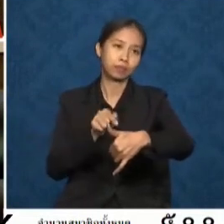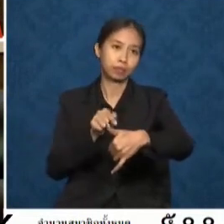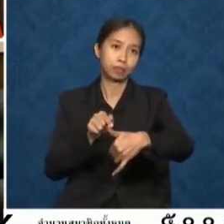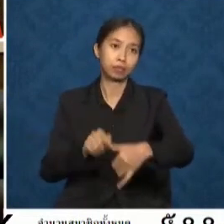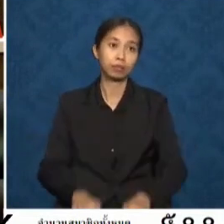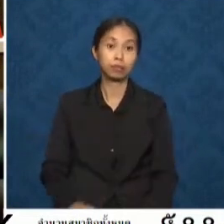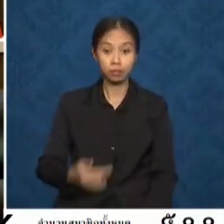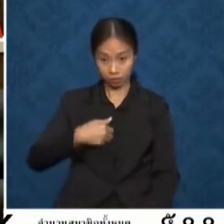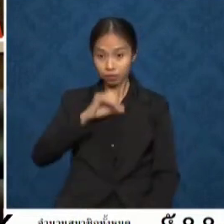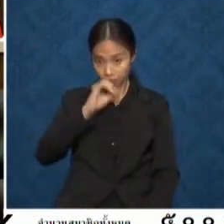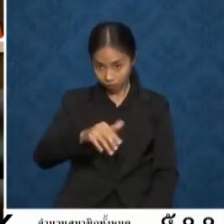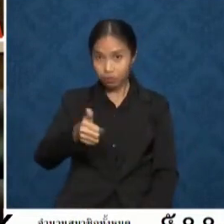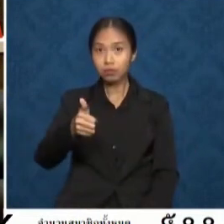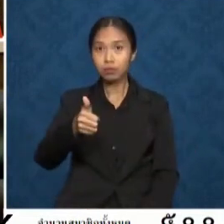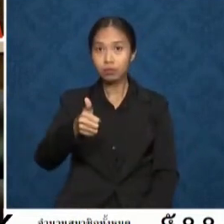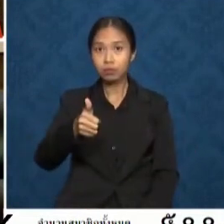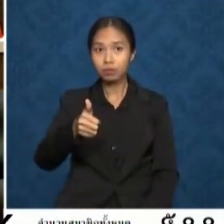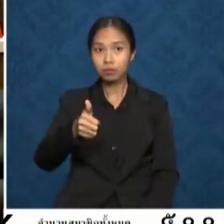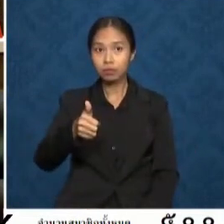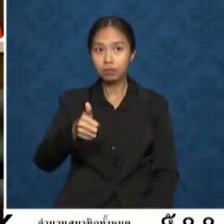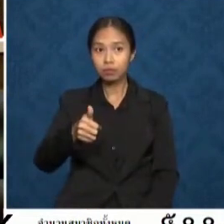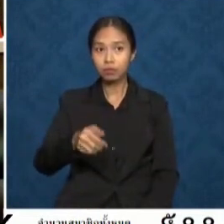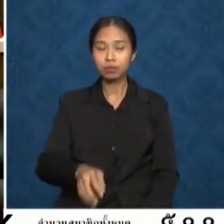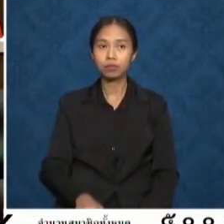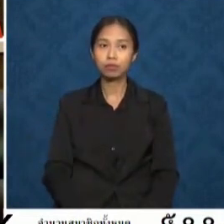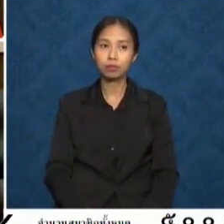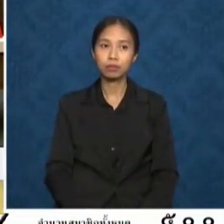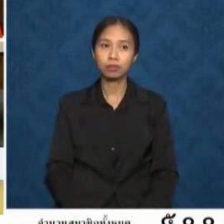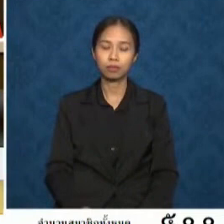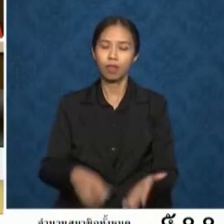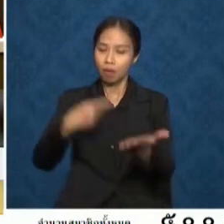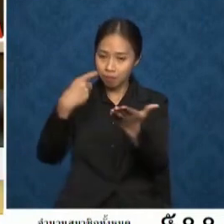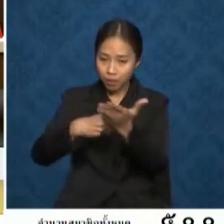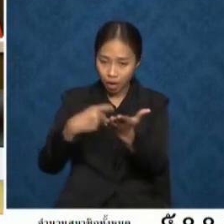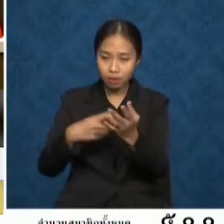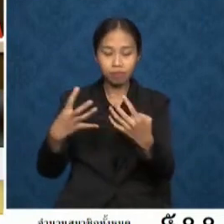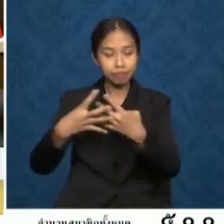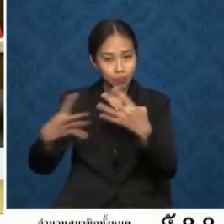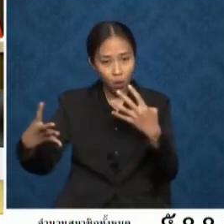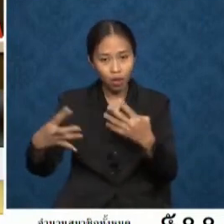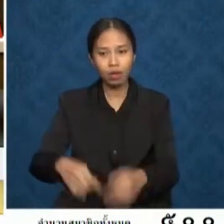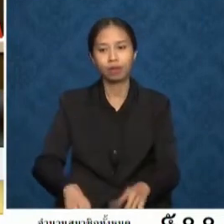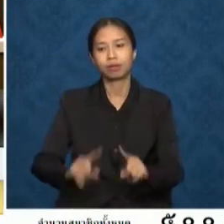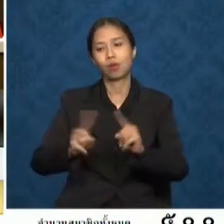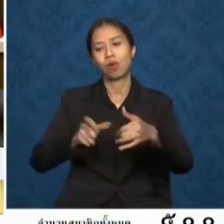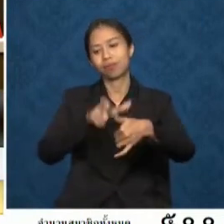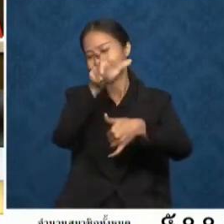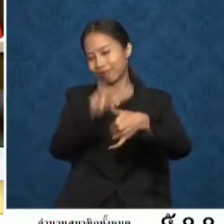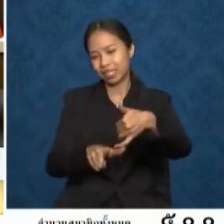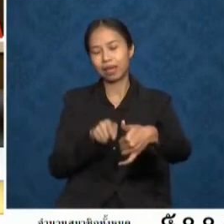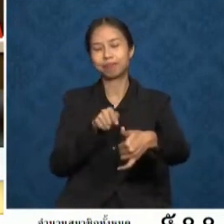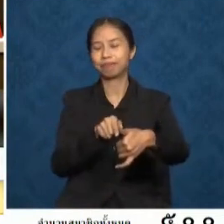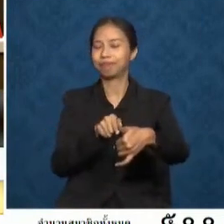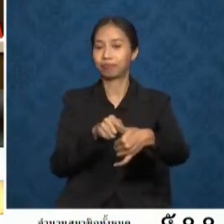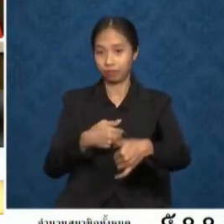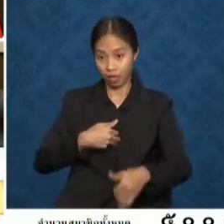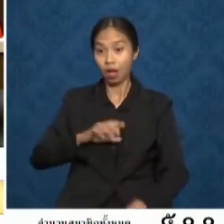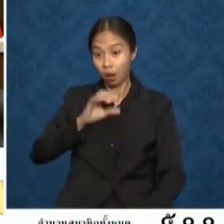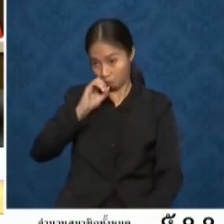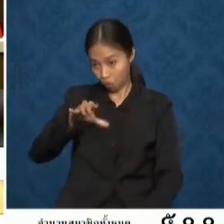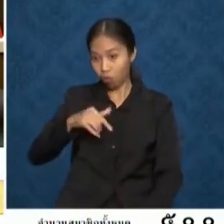ผมพูดได้ไหมฮะผมน